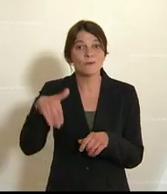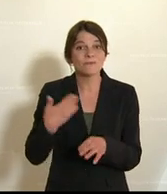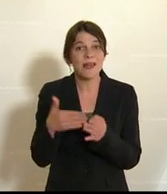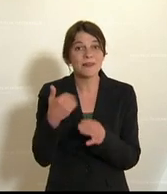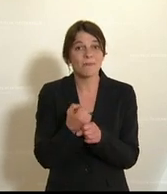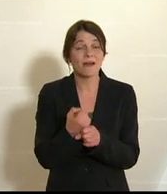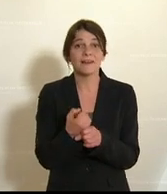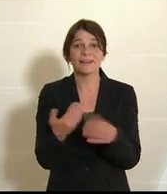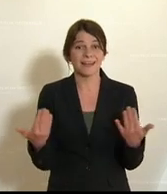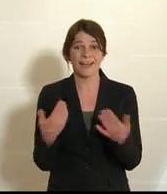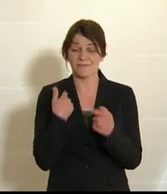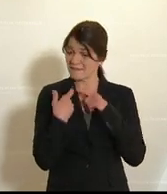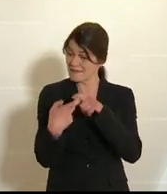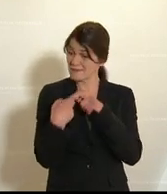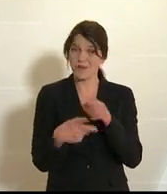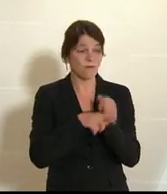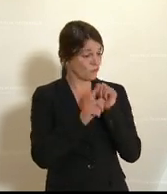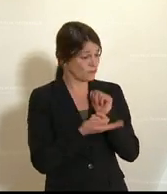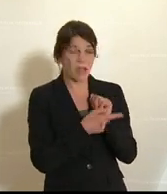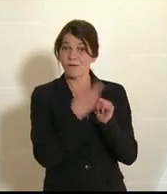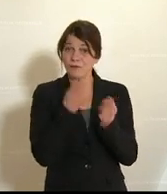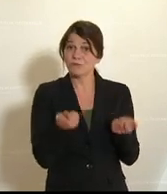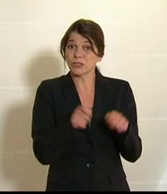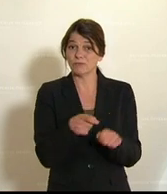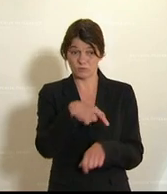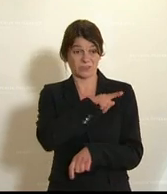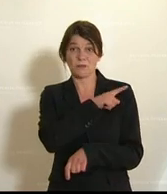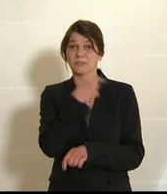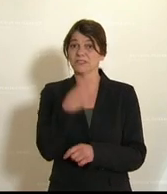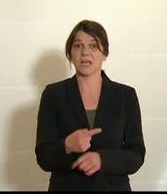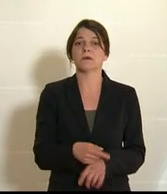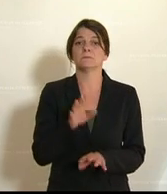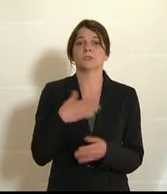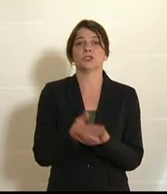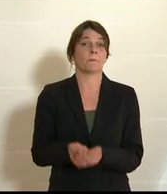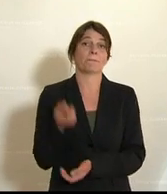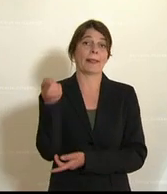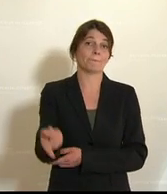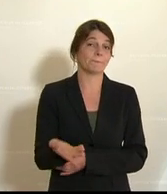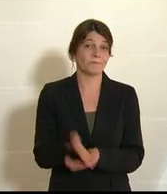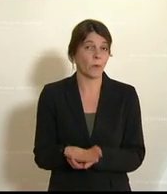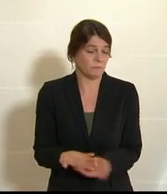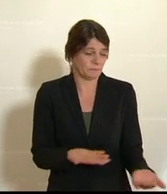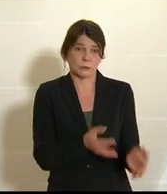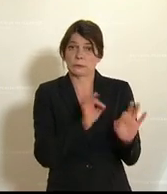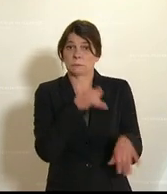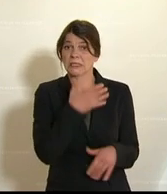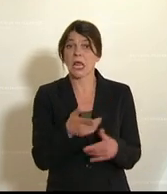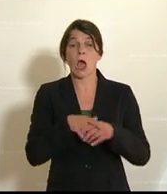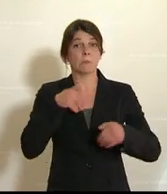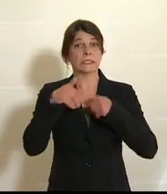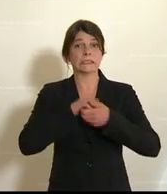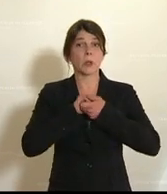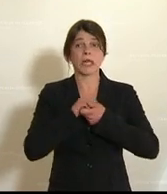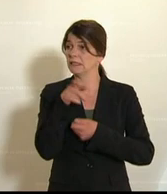werden, ein Budget beschließen, von dem Sie selbst sagen, das habe ich bereits in den Mistkübel geschmissen, von dem auch Ministerkollegen sagen,